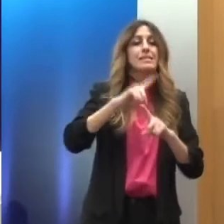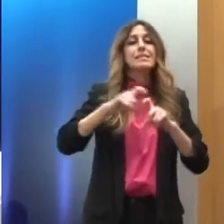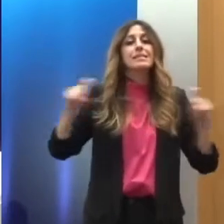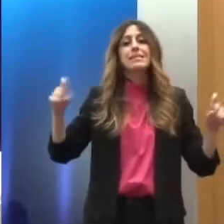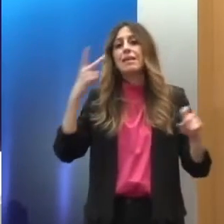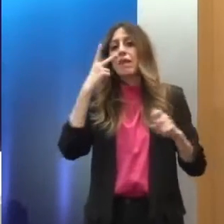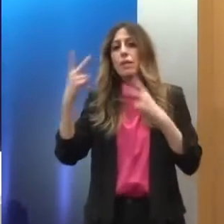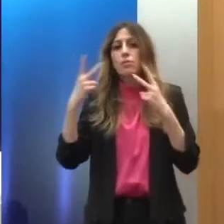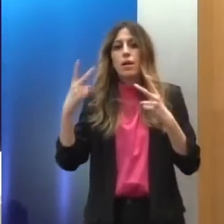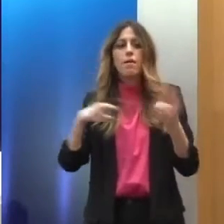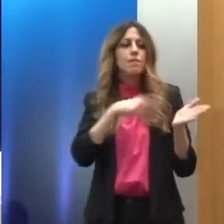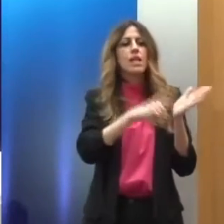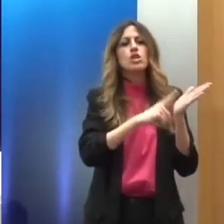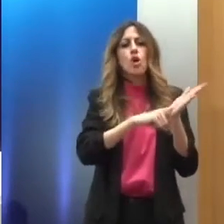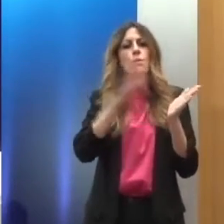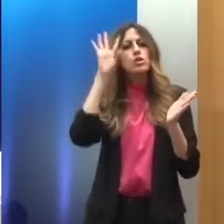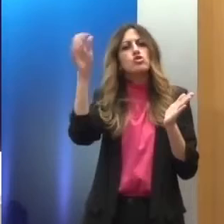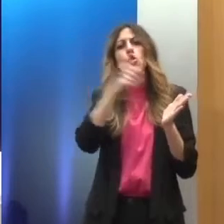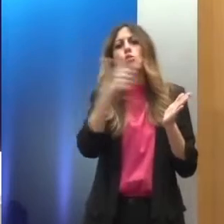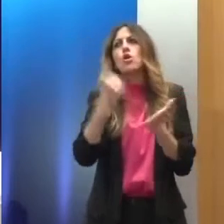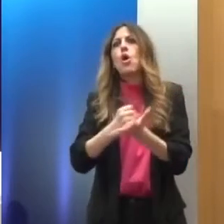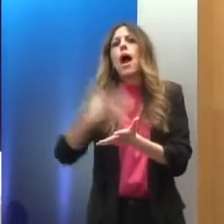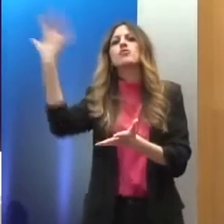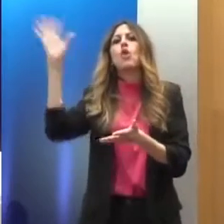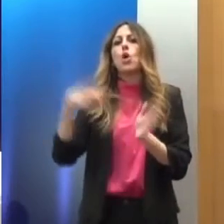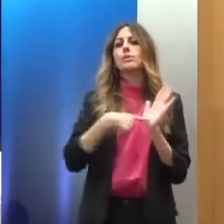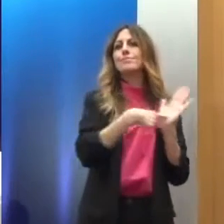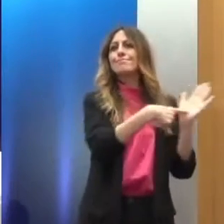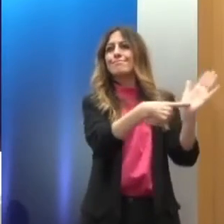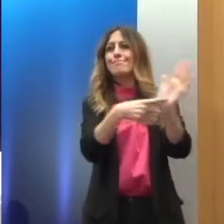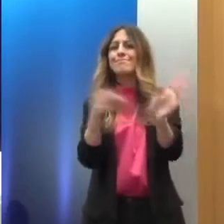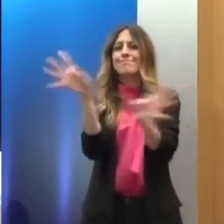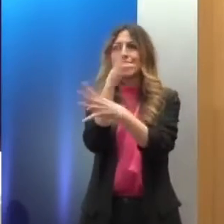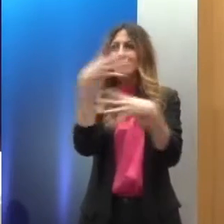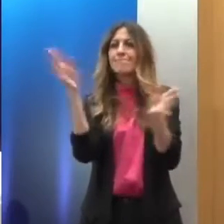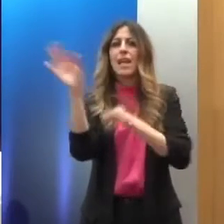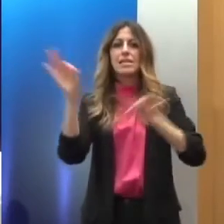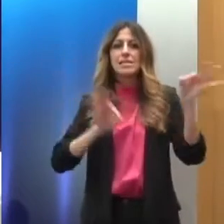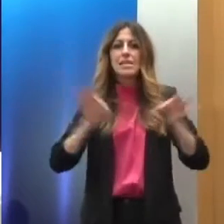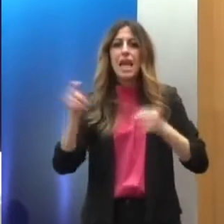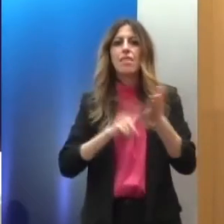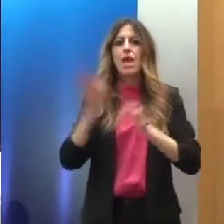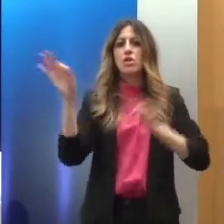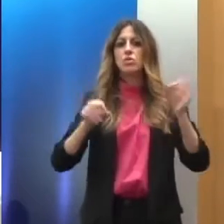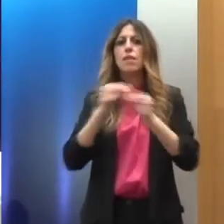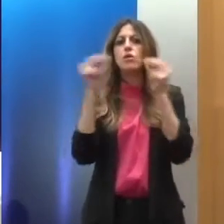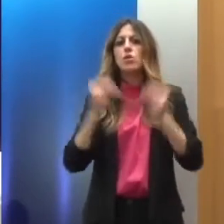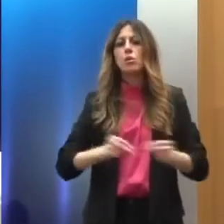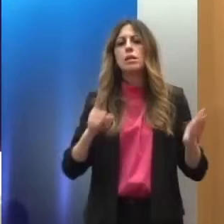ακριβώς για τις αξιολογήσεις. Εμφανίζονται σχέδια, νομοσχέδια, που παραμένουν σχέδια νόμου για